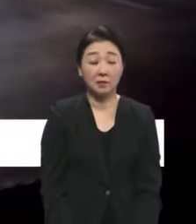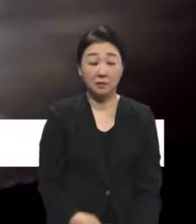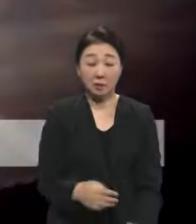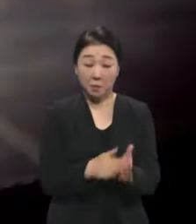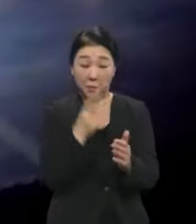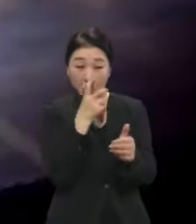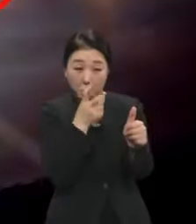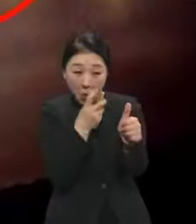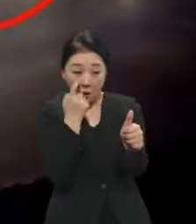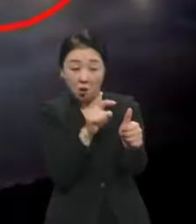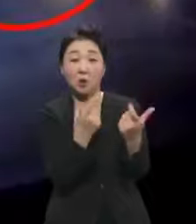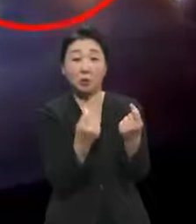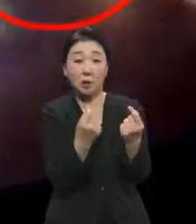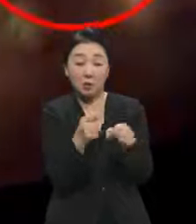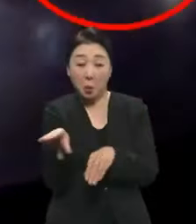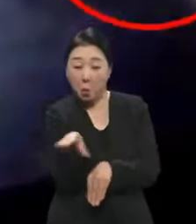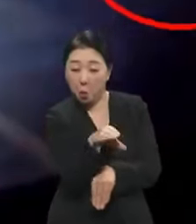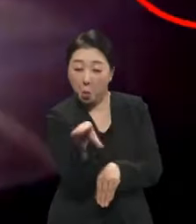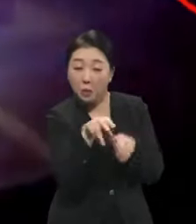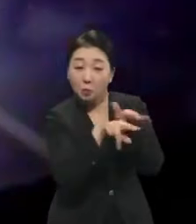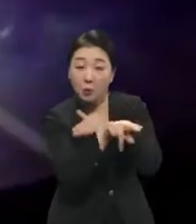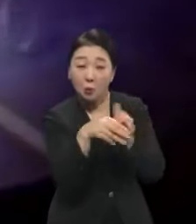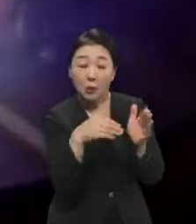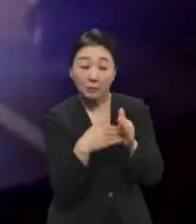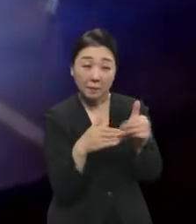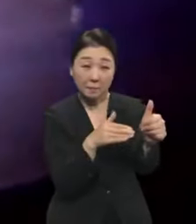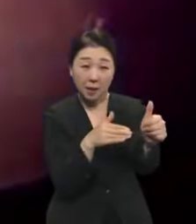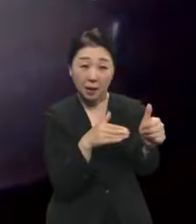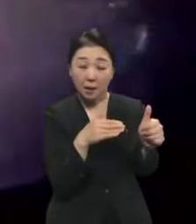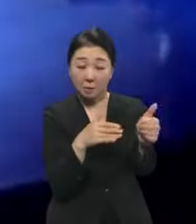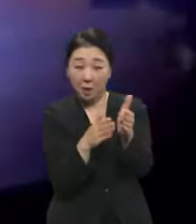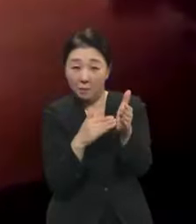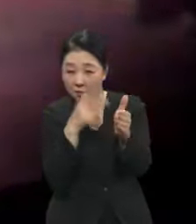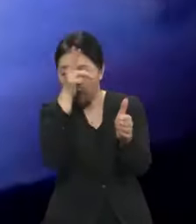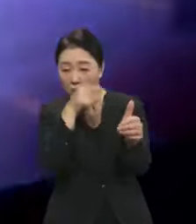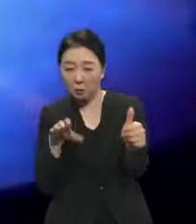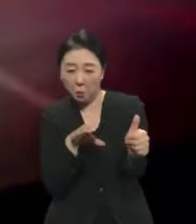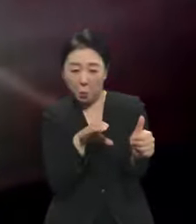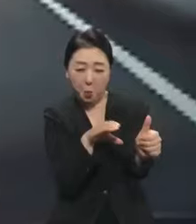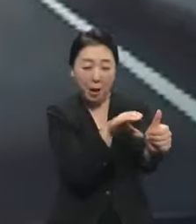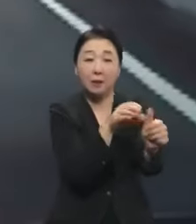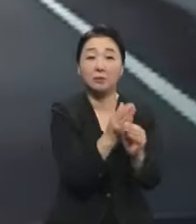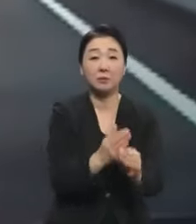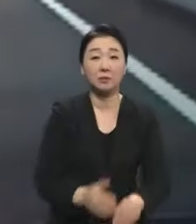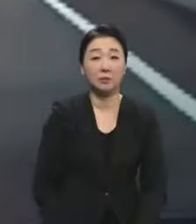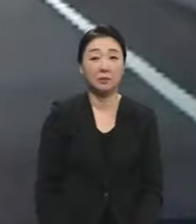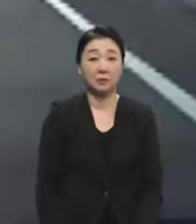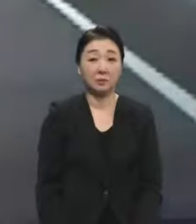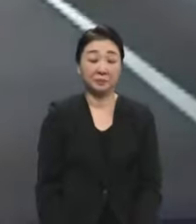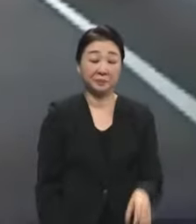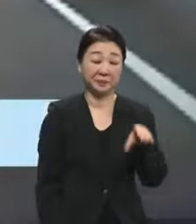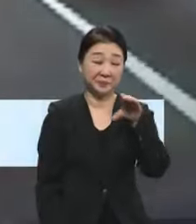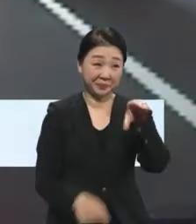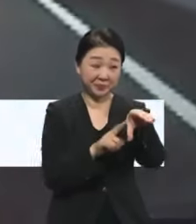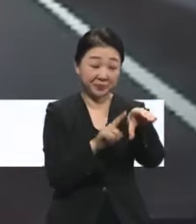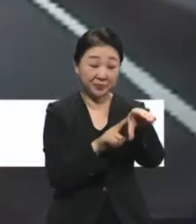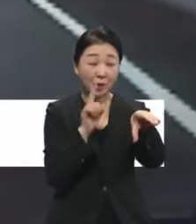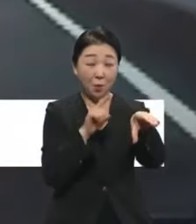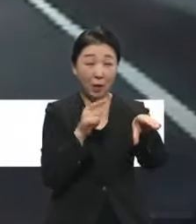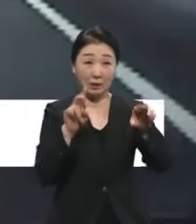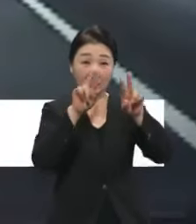차량 사이로 아슬아슬하게 달아난 SUV를 암행 순찰차가 속도를 높여 쫓아갑니다. SUV 운전자는